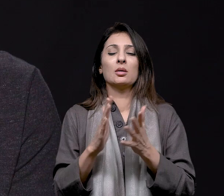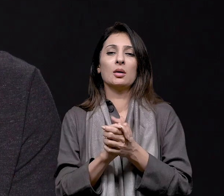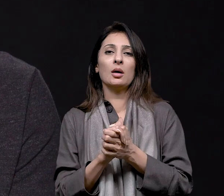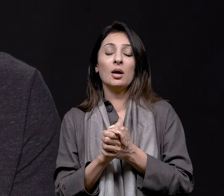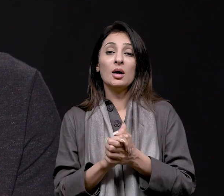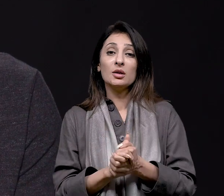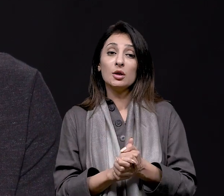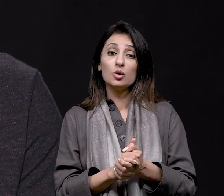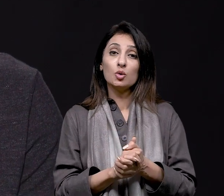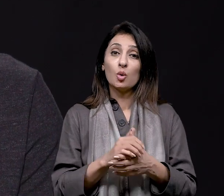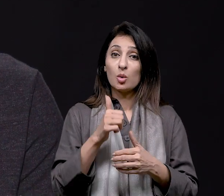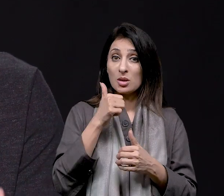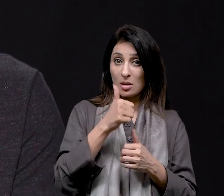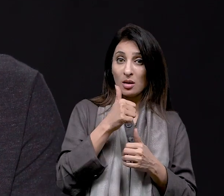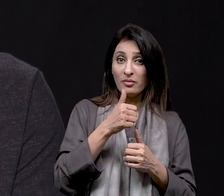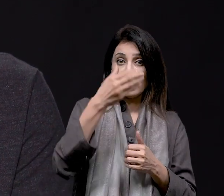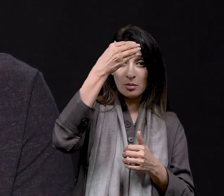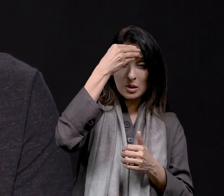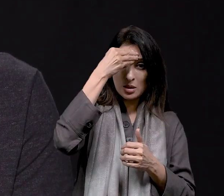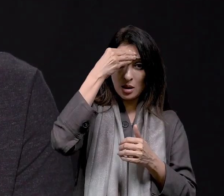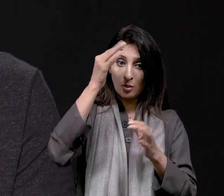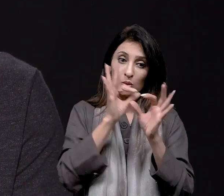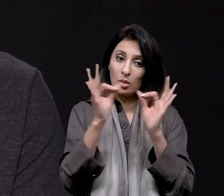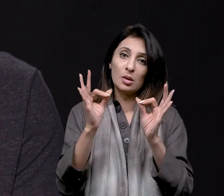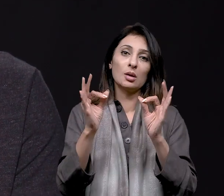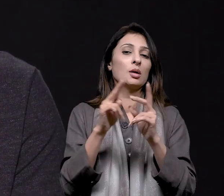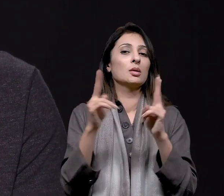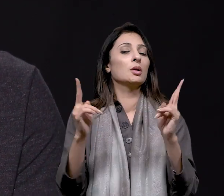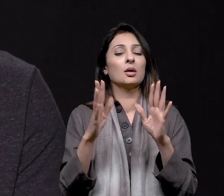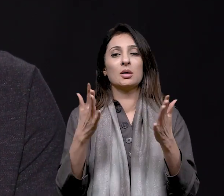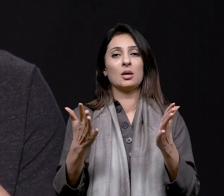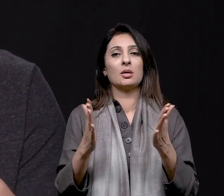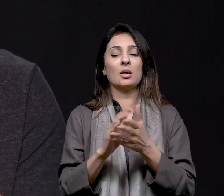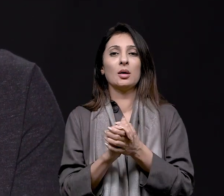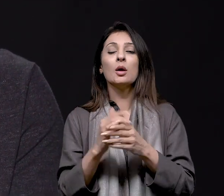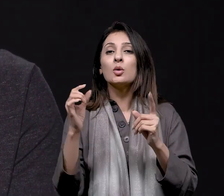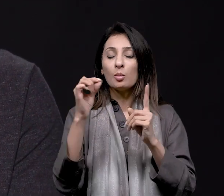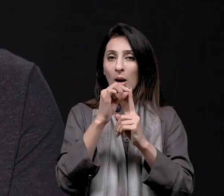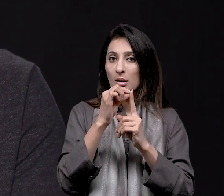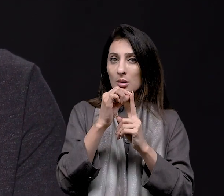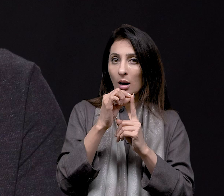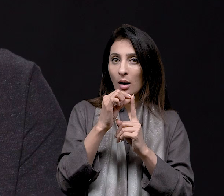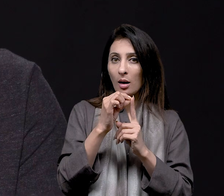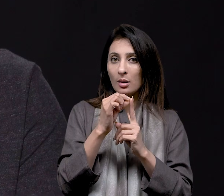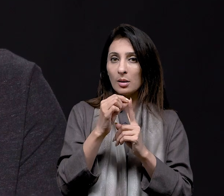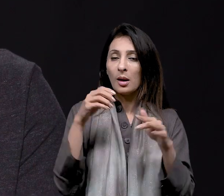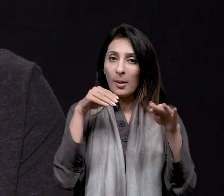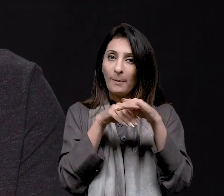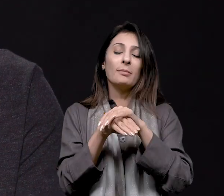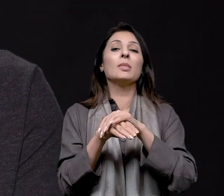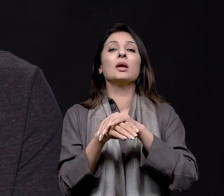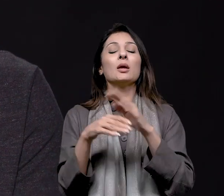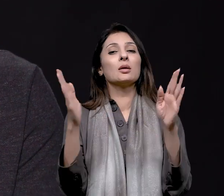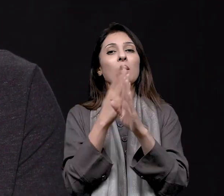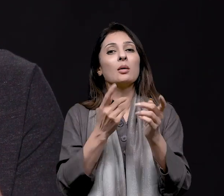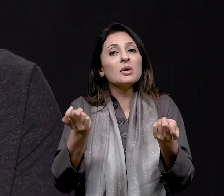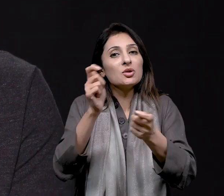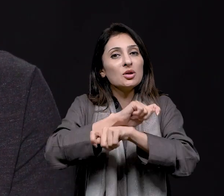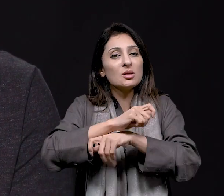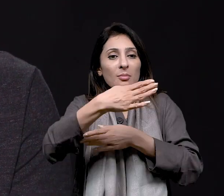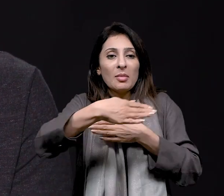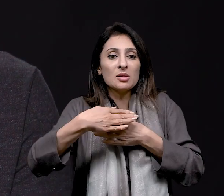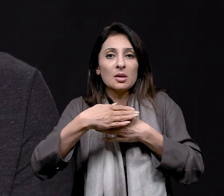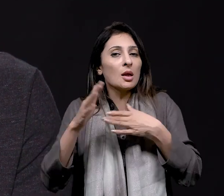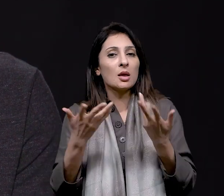اپروچ، اور یہ اصل مسئلوں کا حل نہیں ہے۔ تو پاکستان کلائمیٹ چینج کے